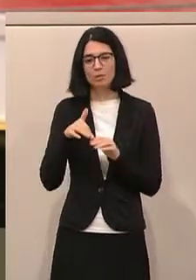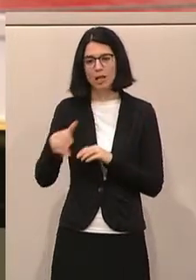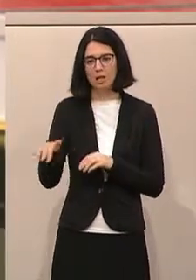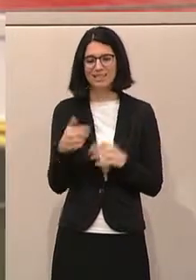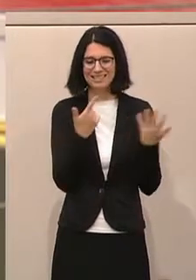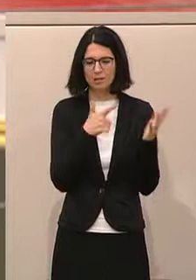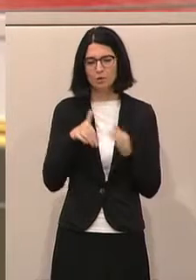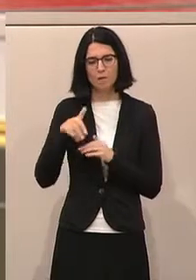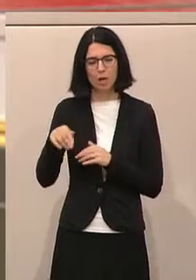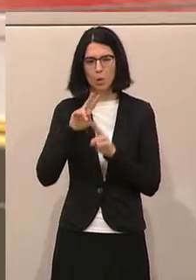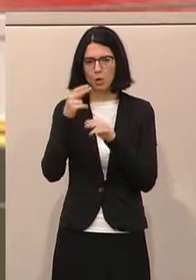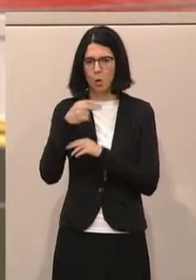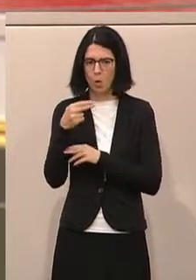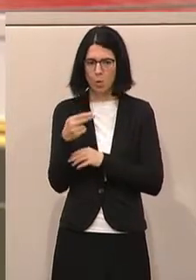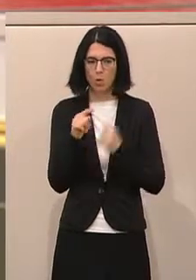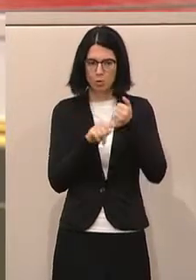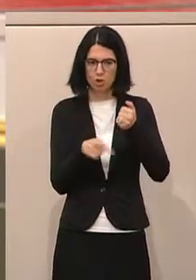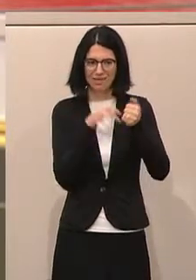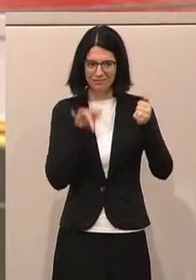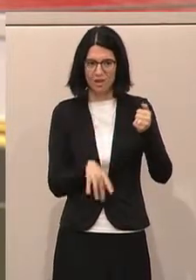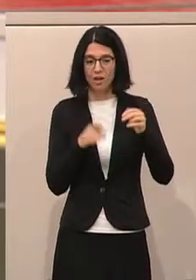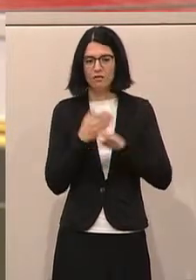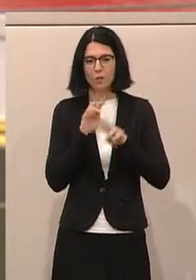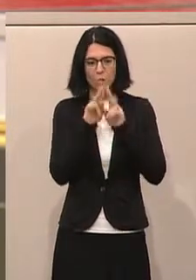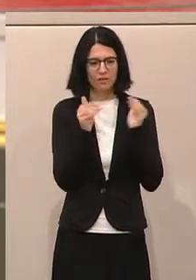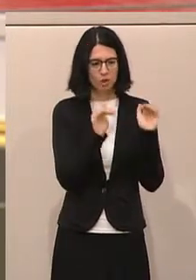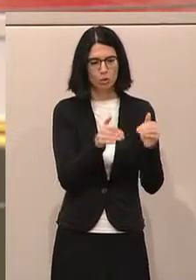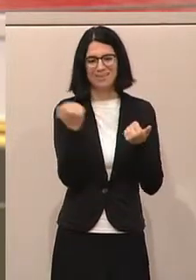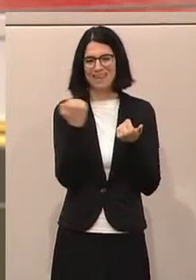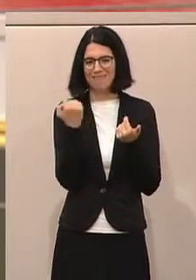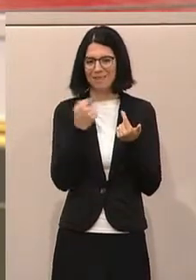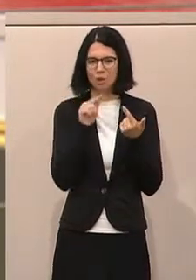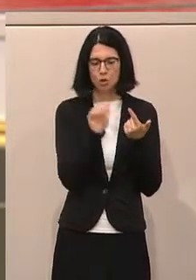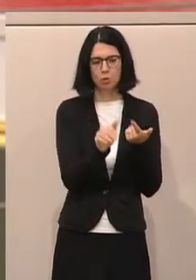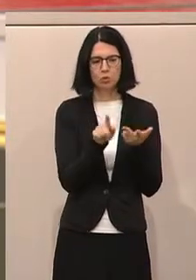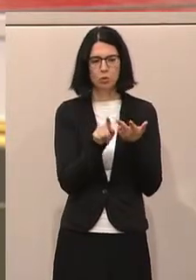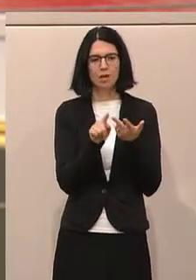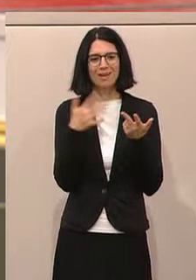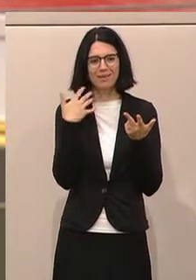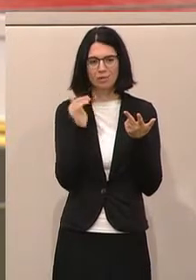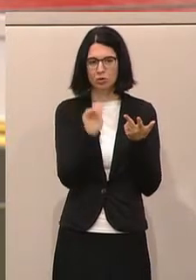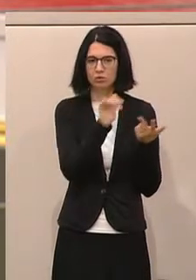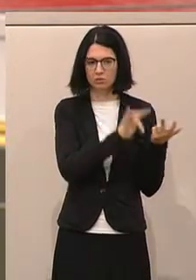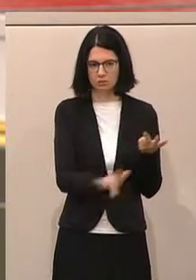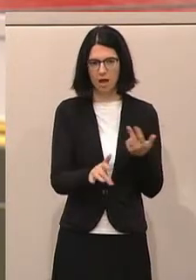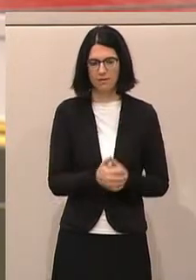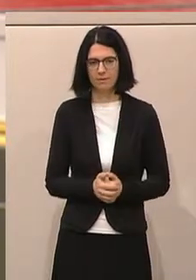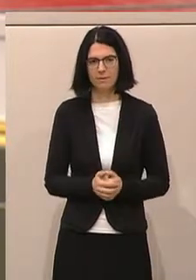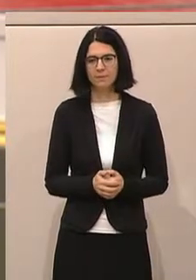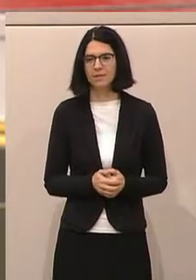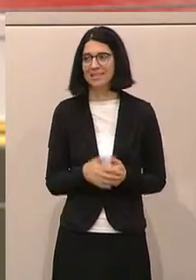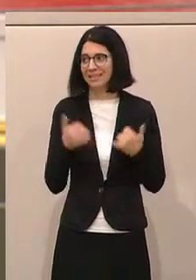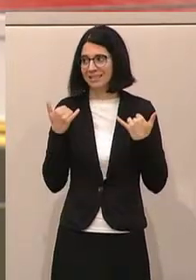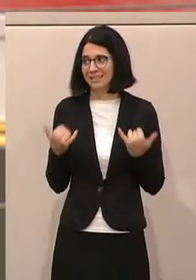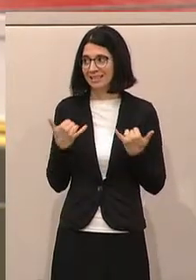fast 700 Millionen Euro zur Verfügung, die wir für Umweltschutz, für Gewässerschutz, aber vor allem auch für Klimaschutz zur Verfügung haben. Und das,